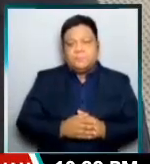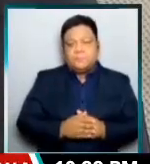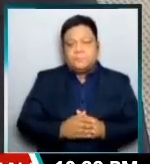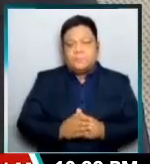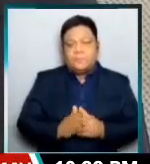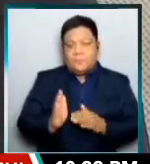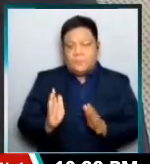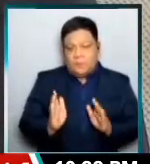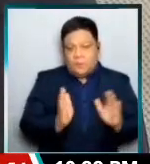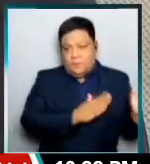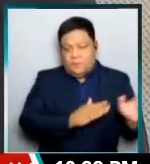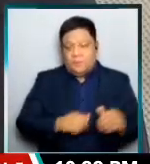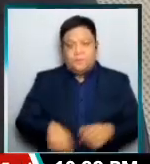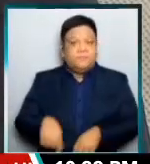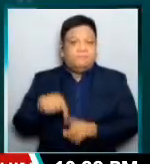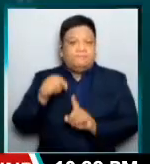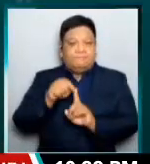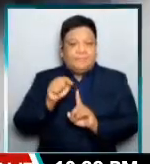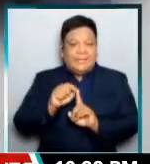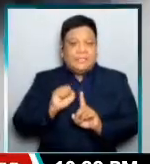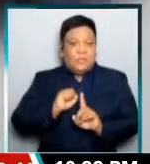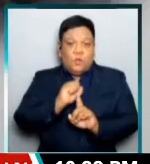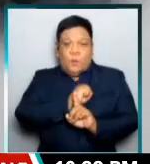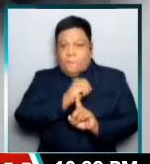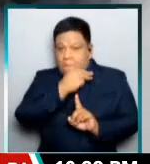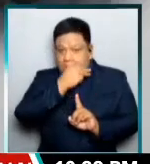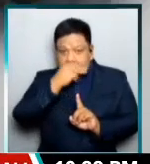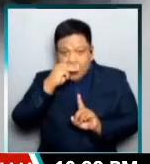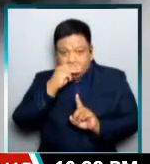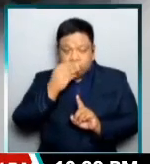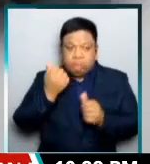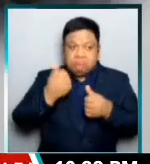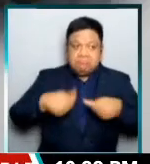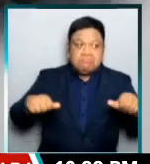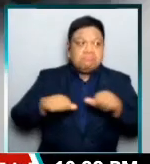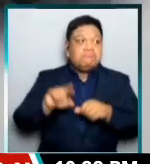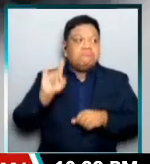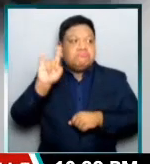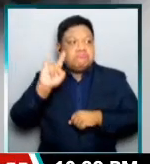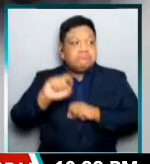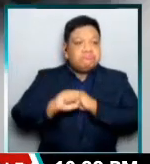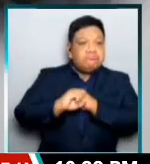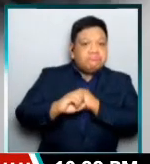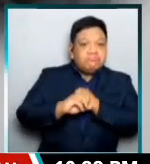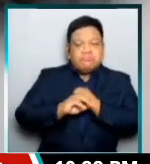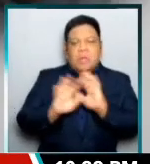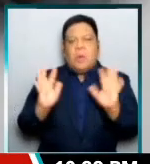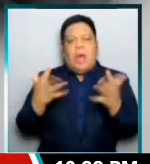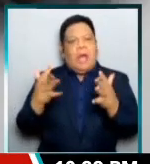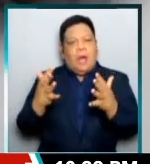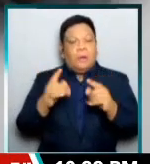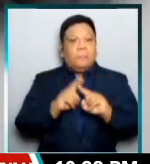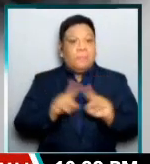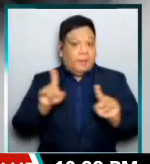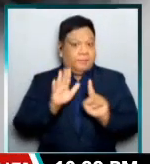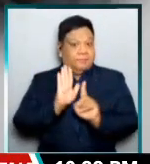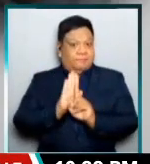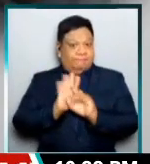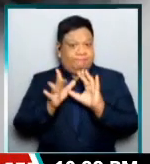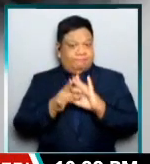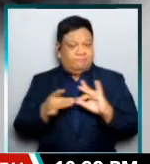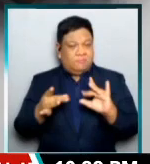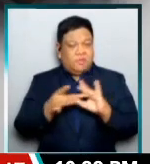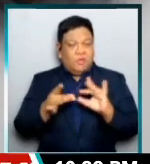public engagement si Senador Manny Pacquiao, pero sa isang statement, sinabi niyang sana raw, huwag nating sayangin ang ipinaglaban ni Rizal